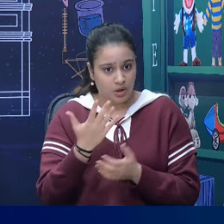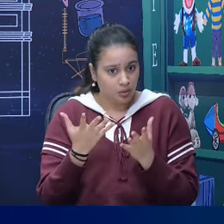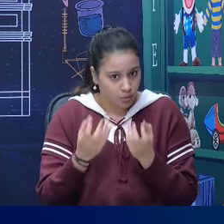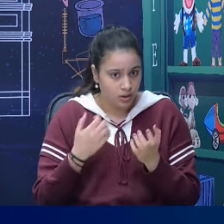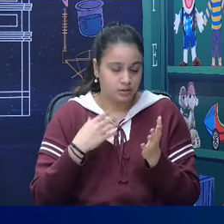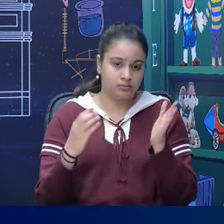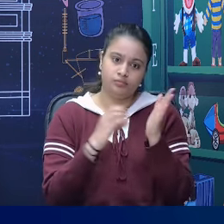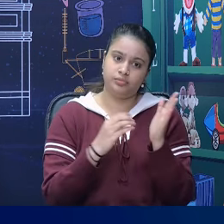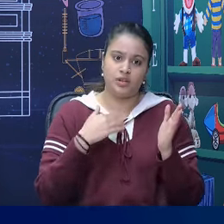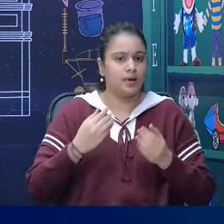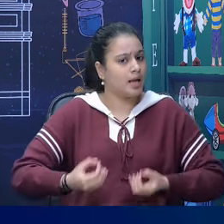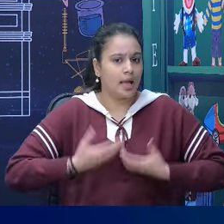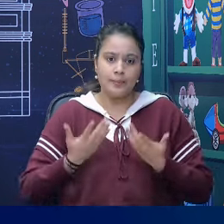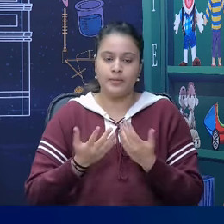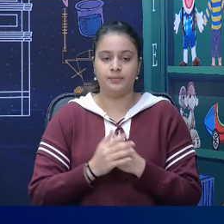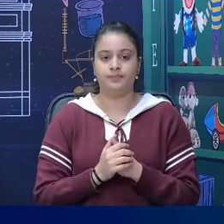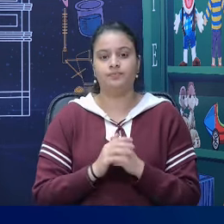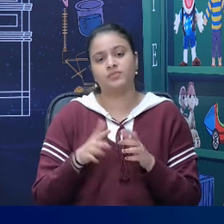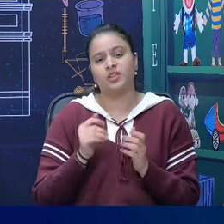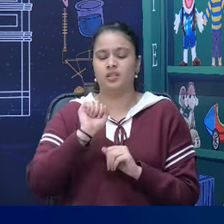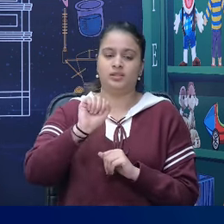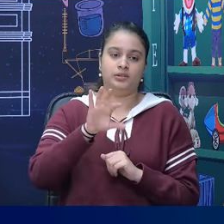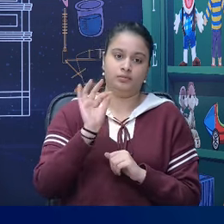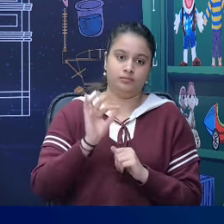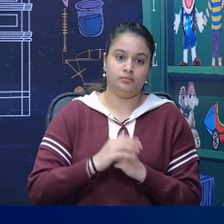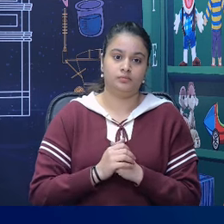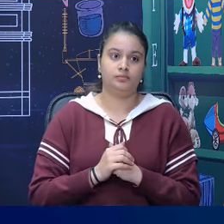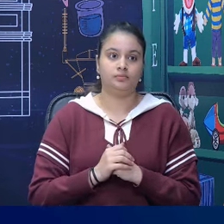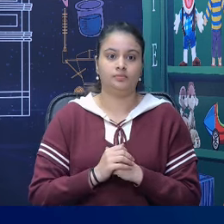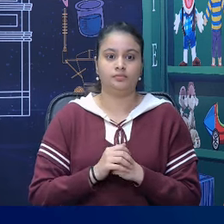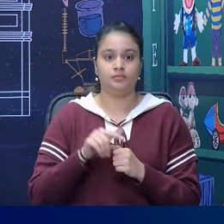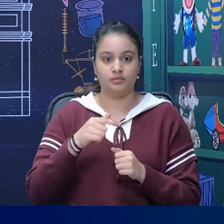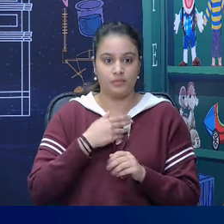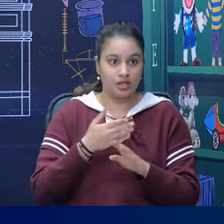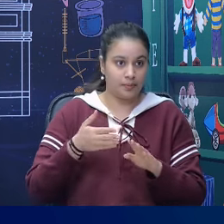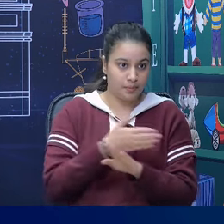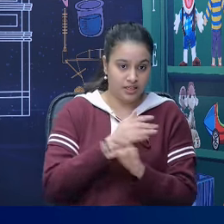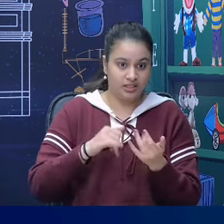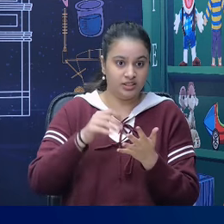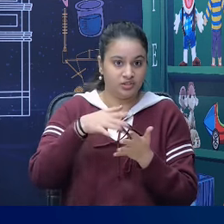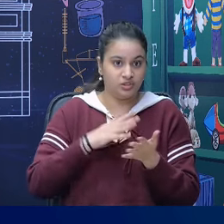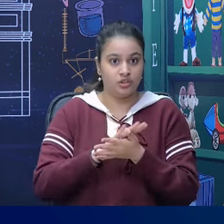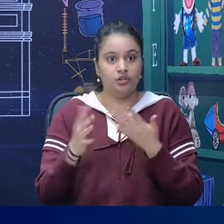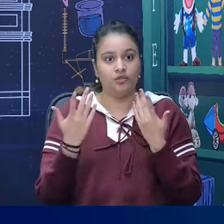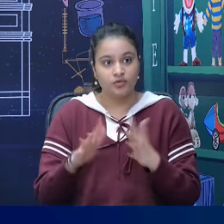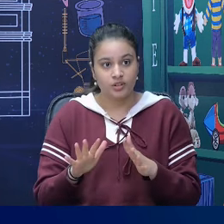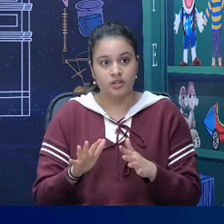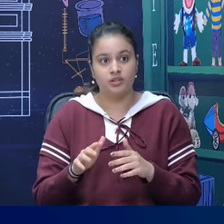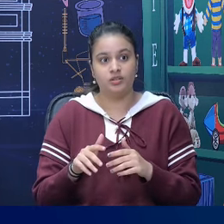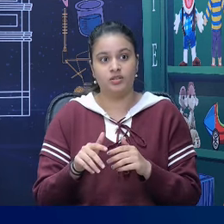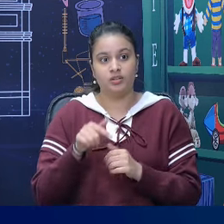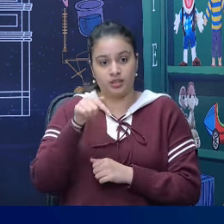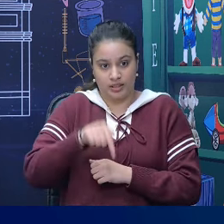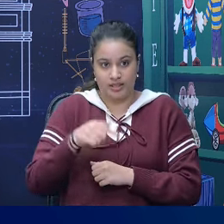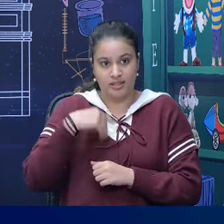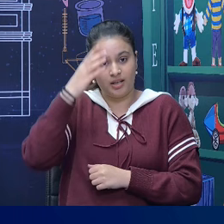भेजते हैं तो हमें बहुत खुशी होगी अन्यथा ये आपकी मर्जी है और मैम इससे पहले कि सत्र को यहीं विराम दें अक्सर इस तरह के जो